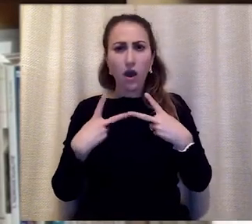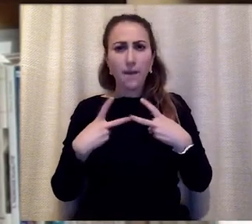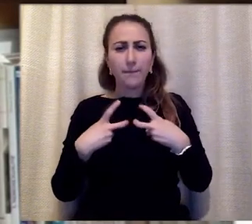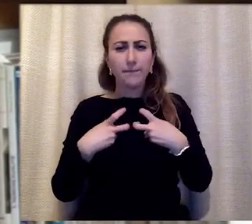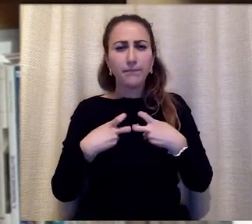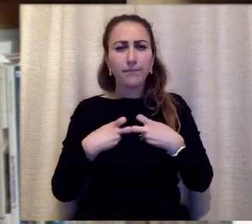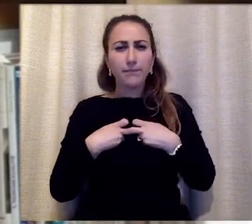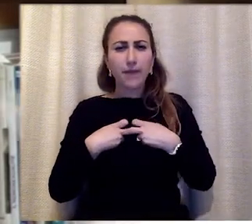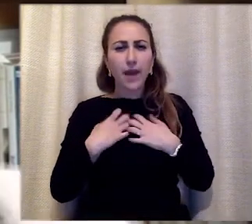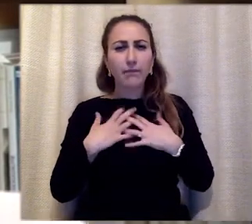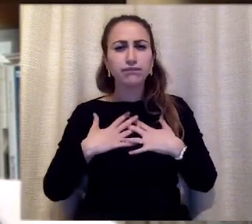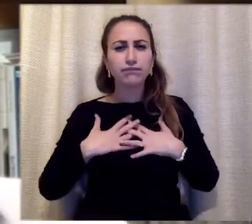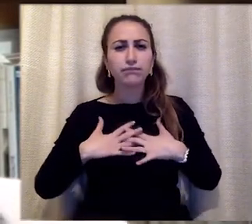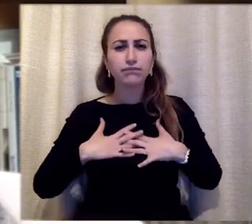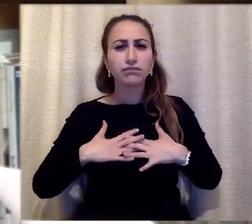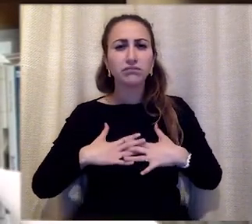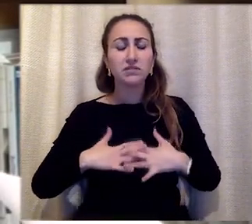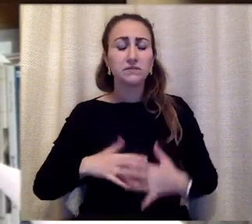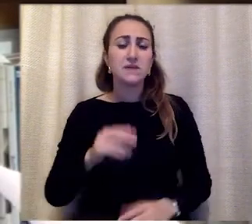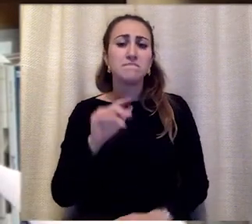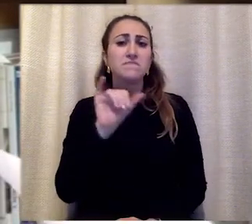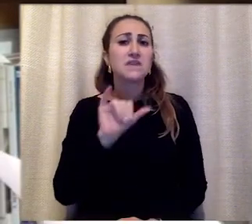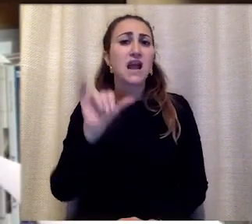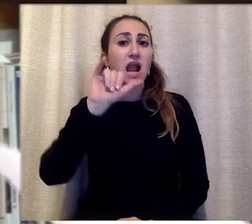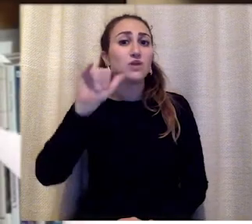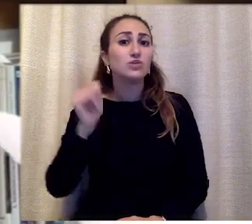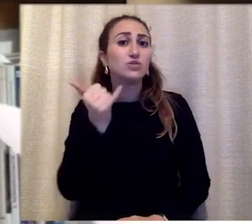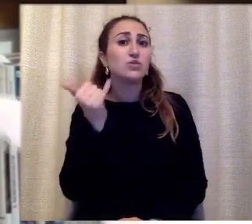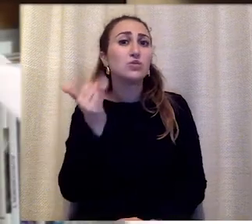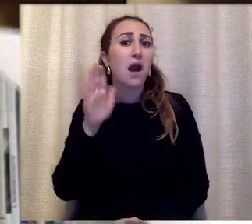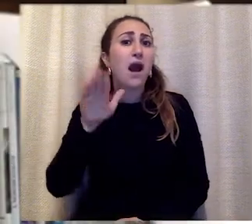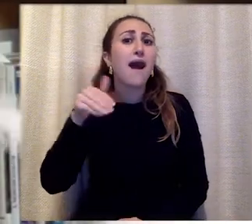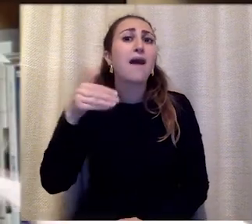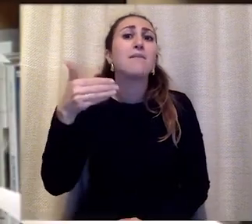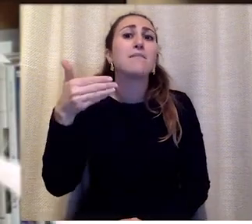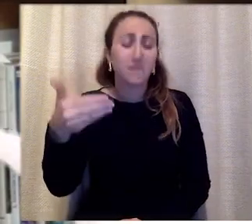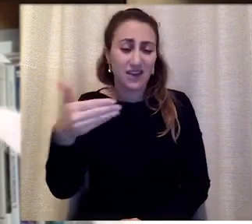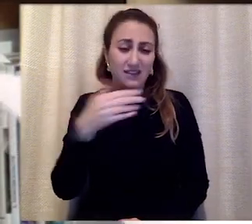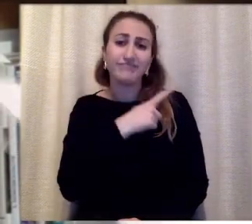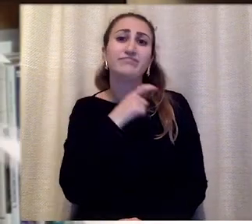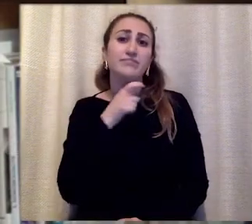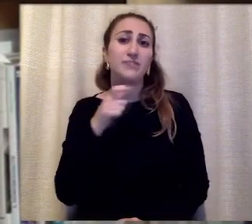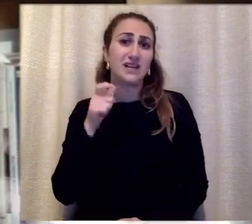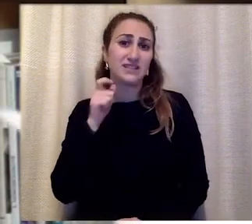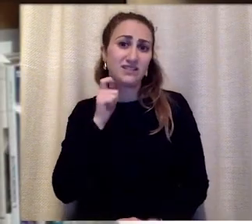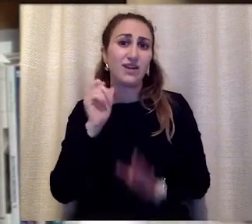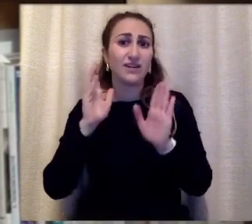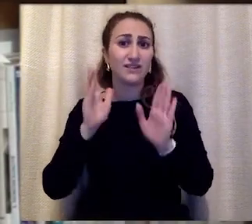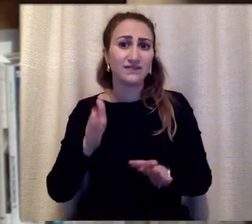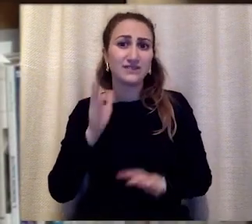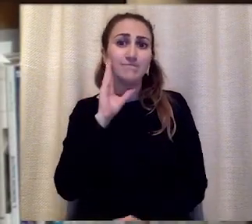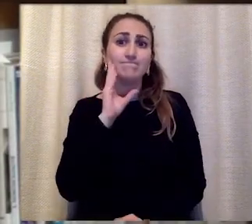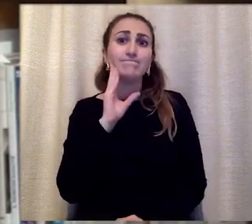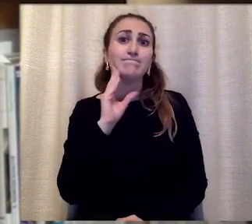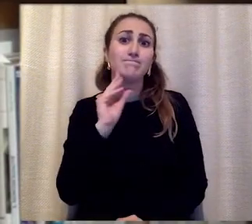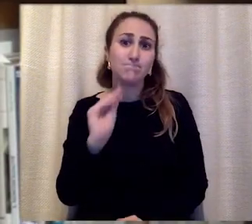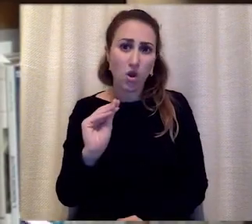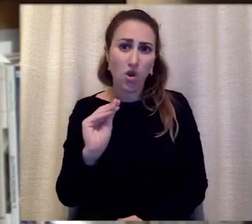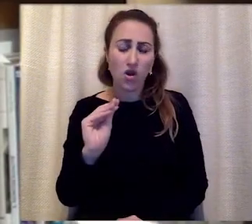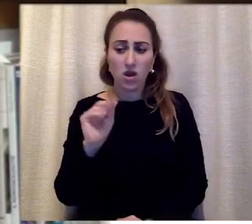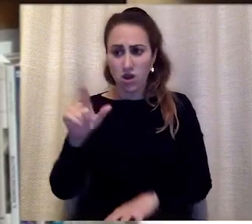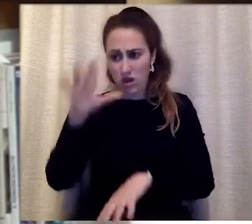ont senti un vide, mais ils ont aussi senti qu'il était venu là pour apporter cette paix